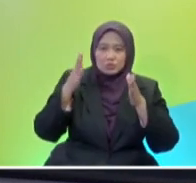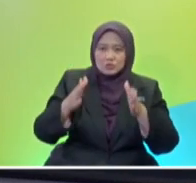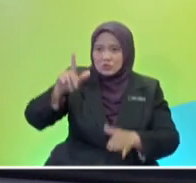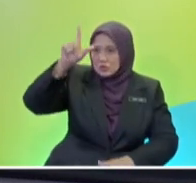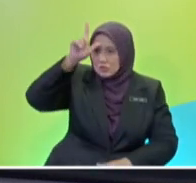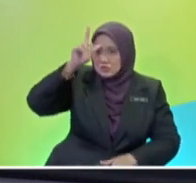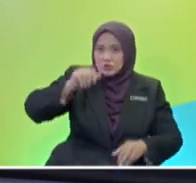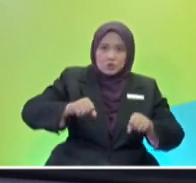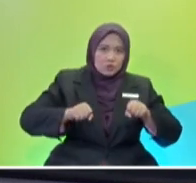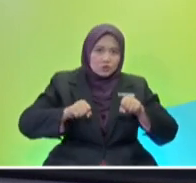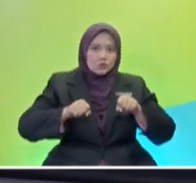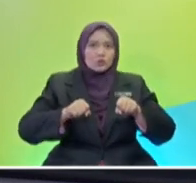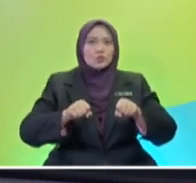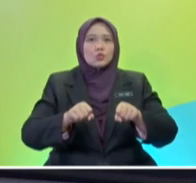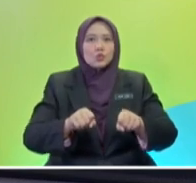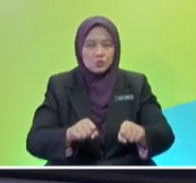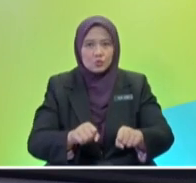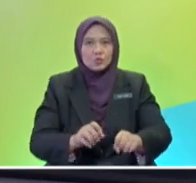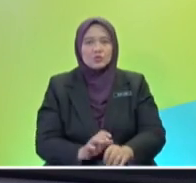menolak troli